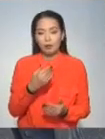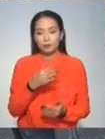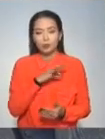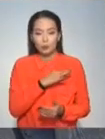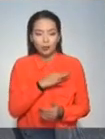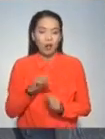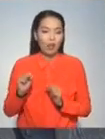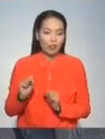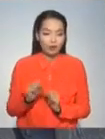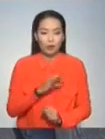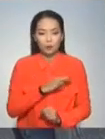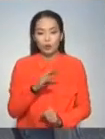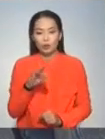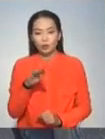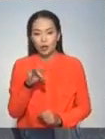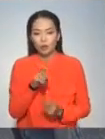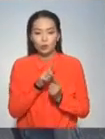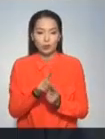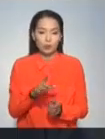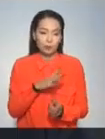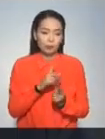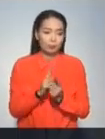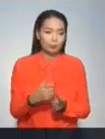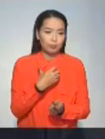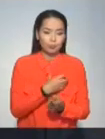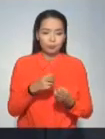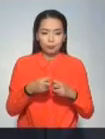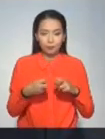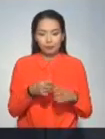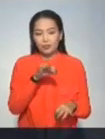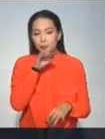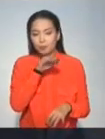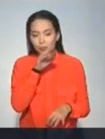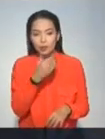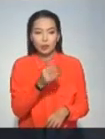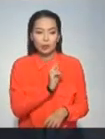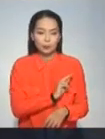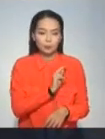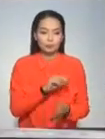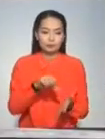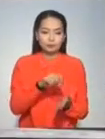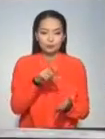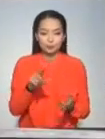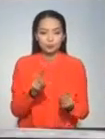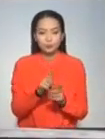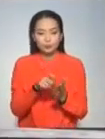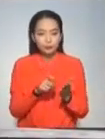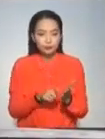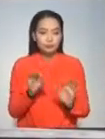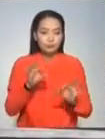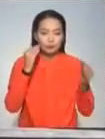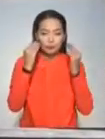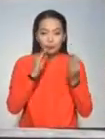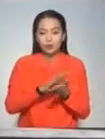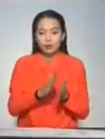адвокатами, юристами и нотариусами. На встрече озвучили актуальные проблемы их профессиональной деятельности. Участники также поделились мнениями о